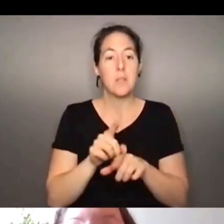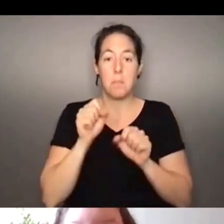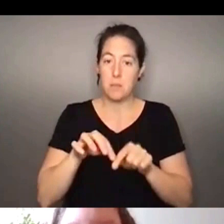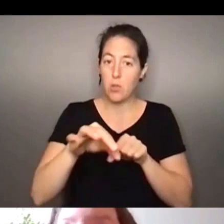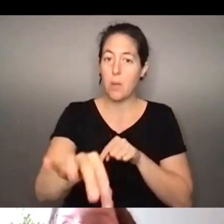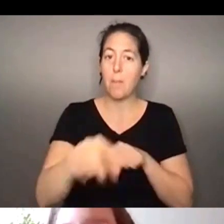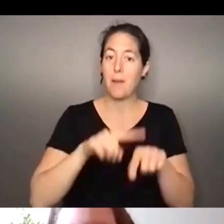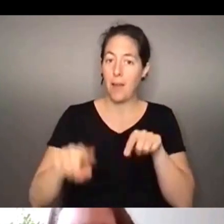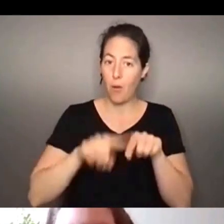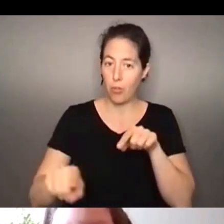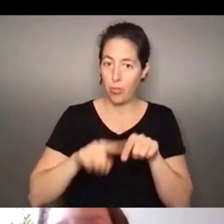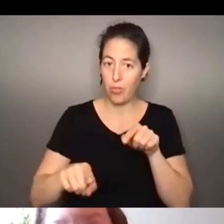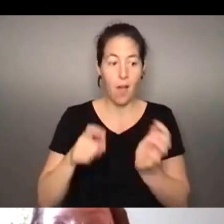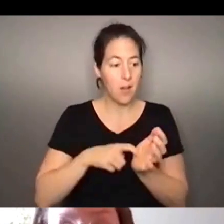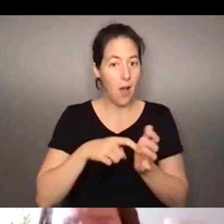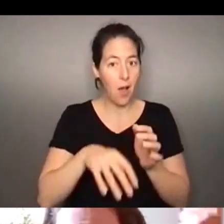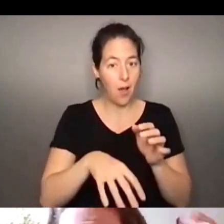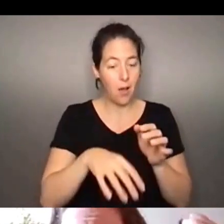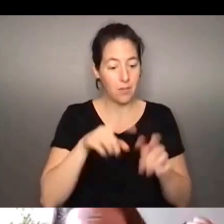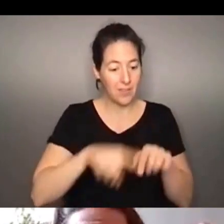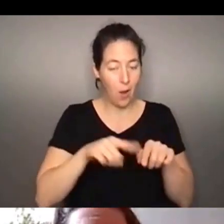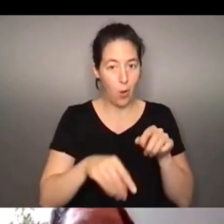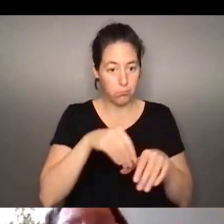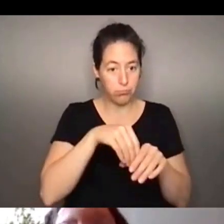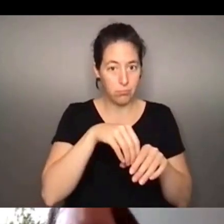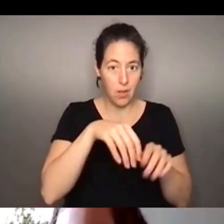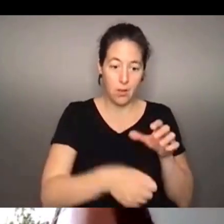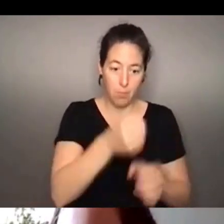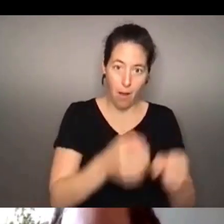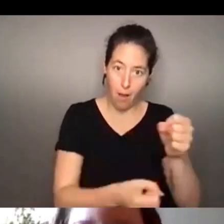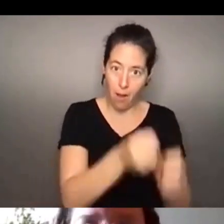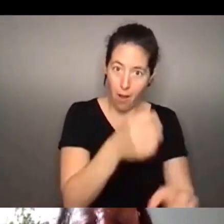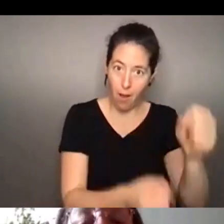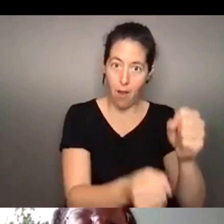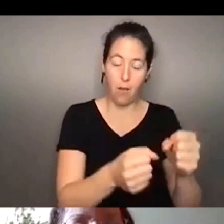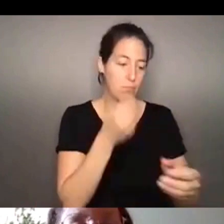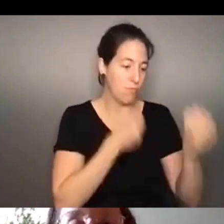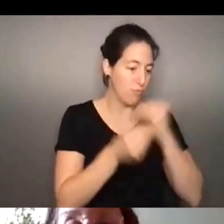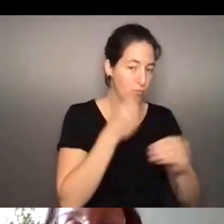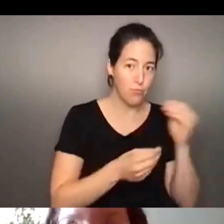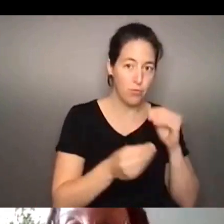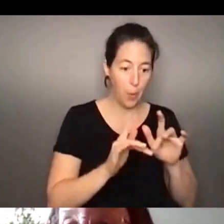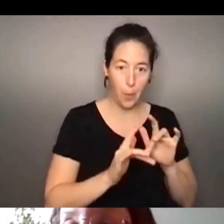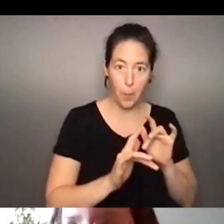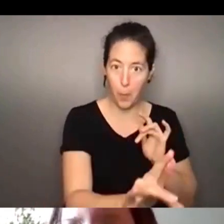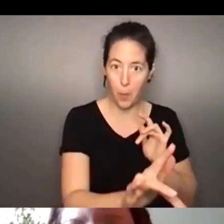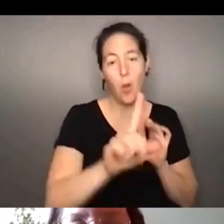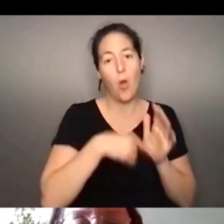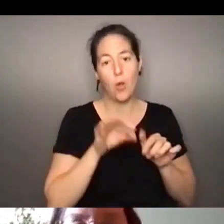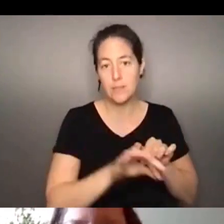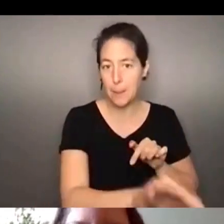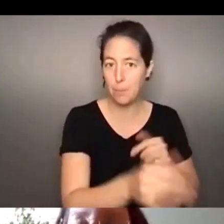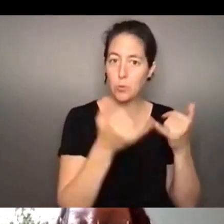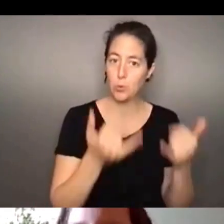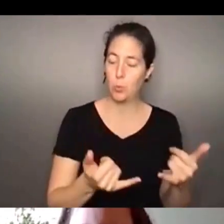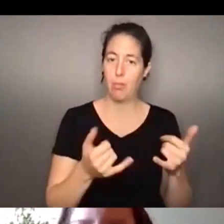carottes au fil que vous les récoltez. Donc, vous en cueillez, vous pouvez les manger et vous en ressemez d'autres. Donc, il